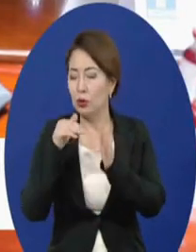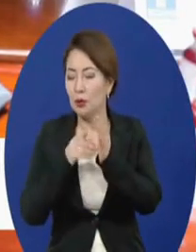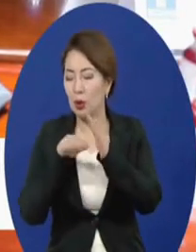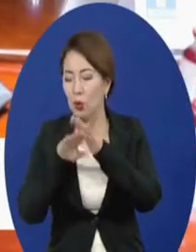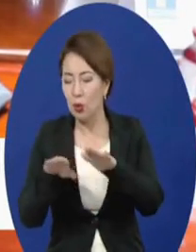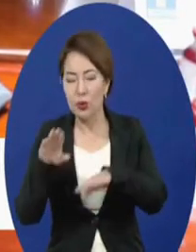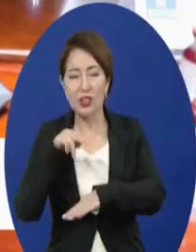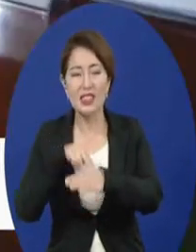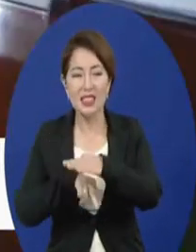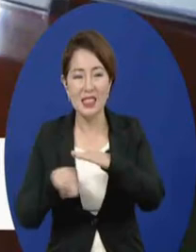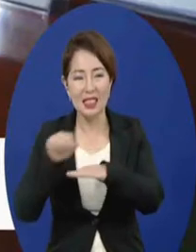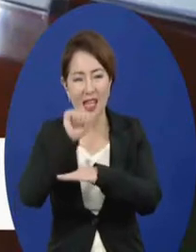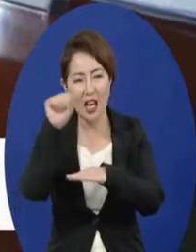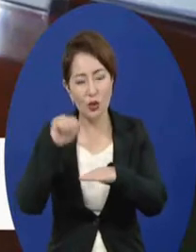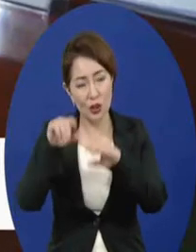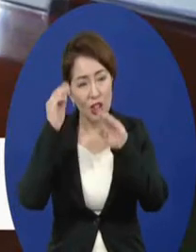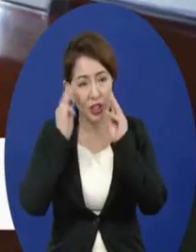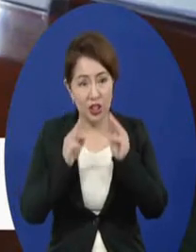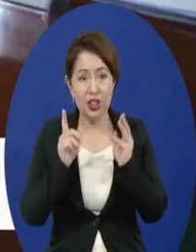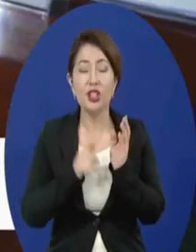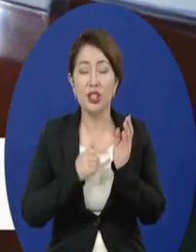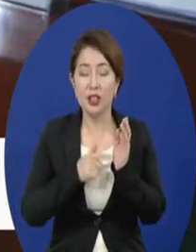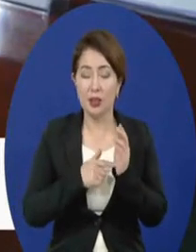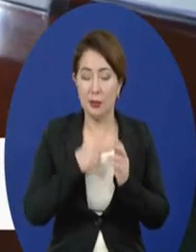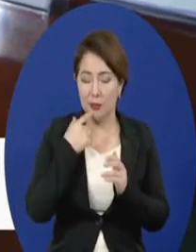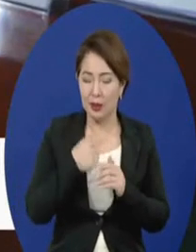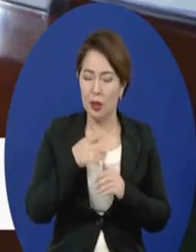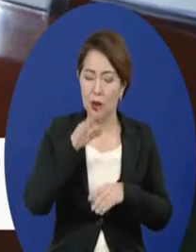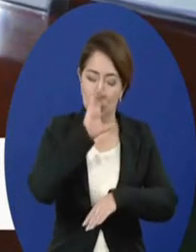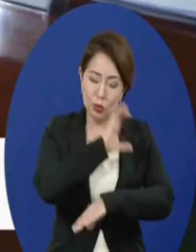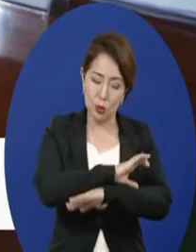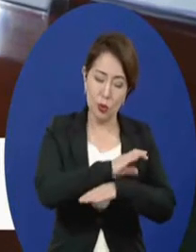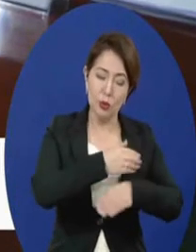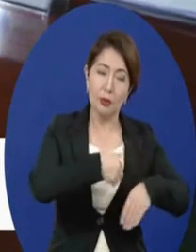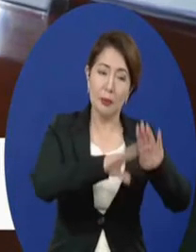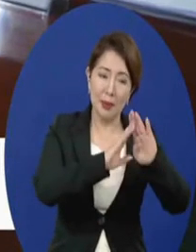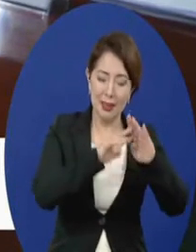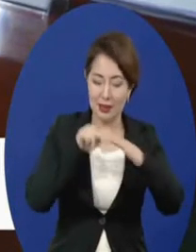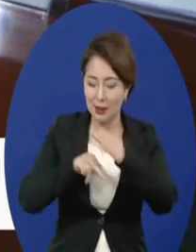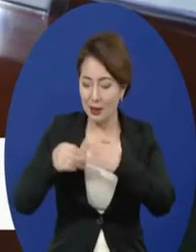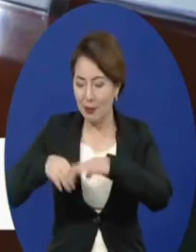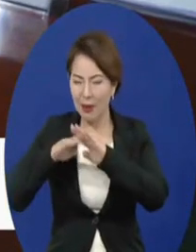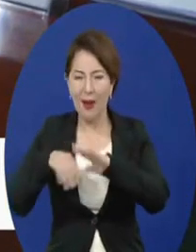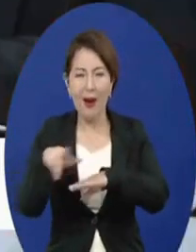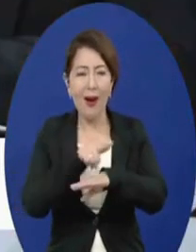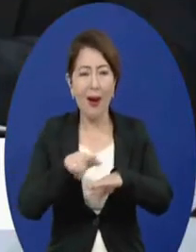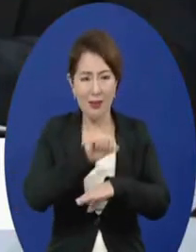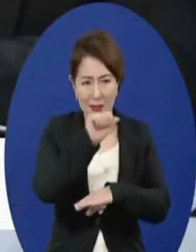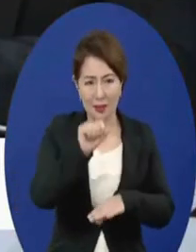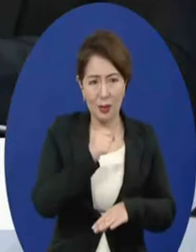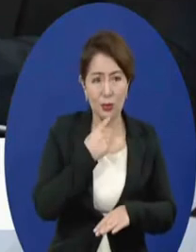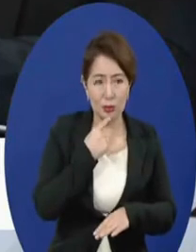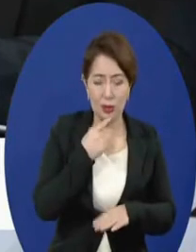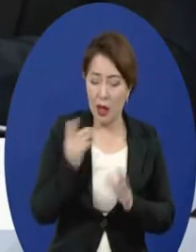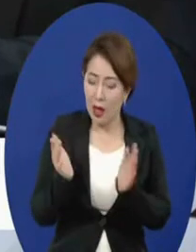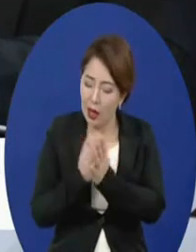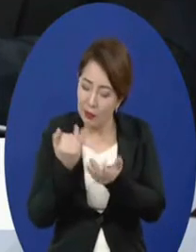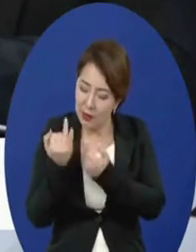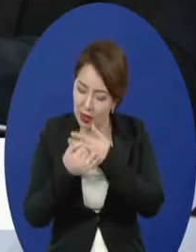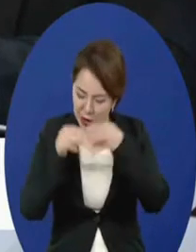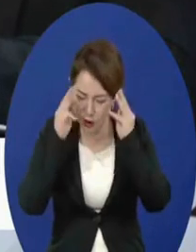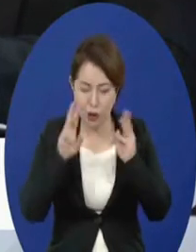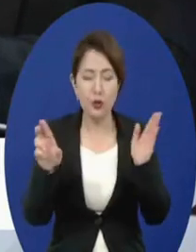шийдэх хэрэгтэй байгааг салбарын сайд нь онцолж байна. Сургууль цэцэрлэг барихад газрын асуудал тулгардаг, үүнийг хамтраад шийдвэрлэх бүрэн боломжтой